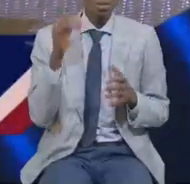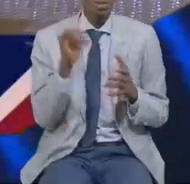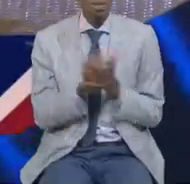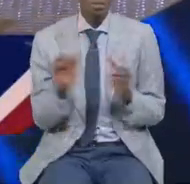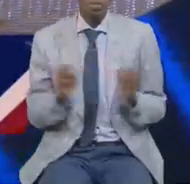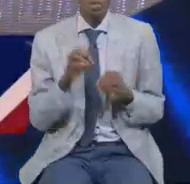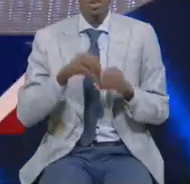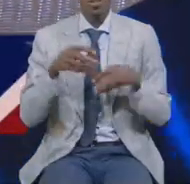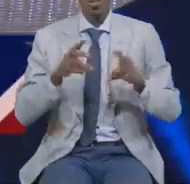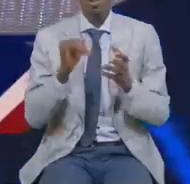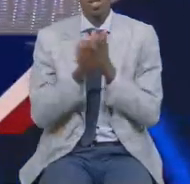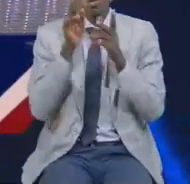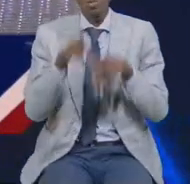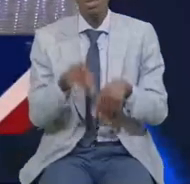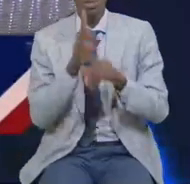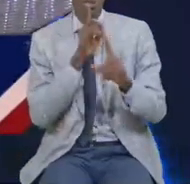la timidité là